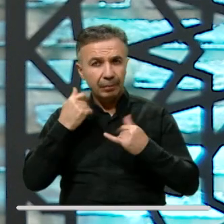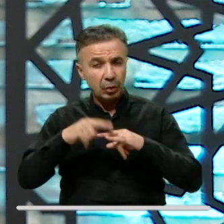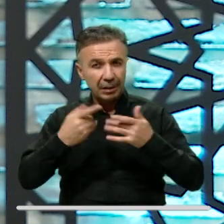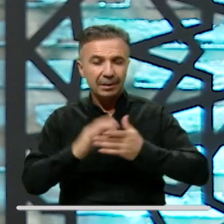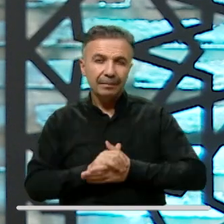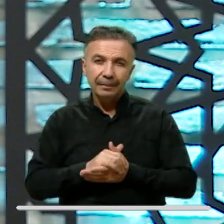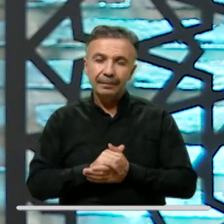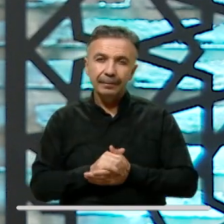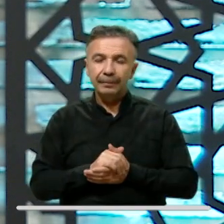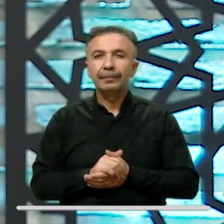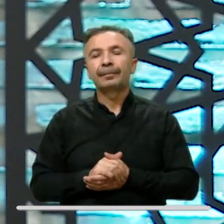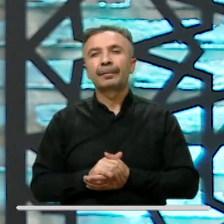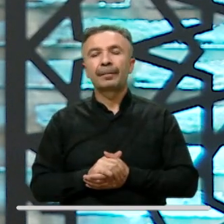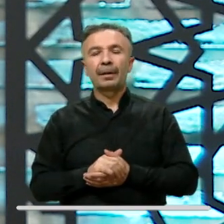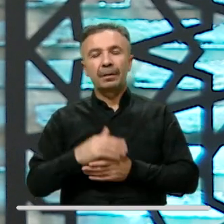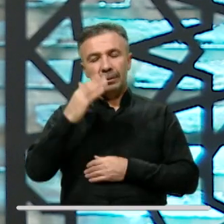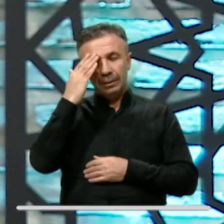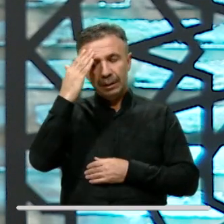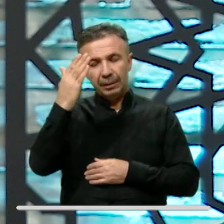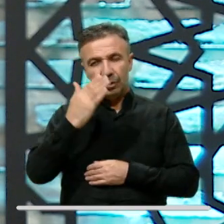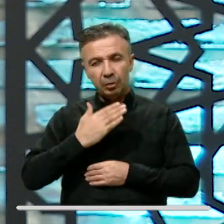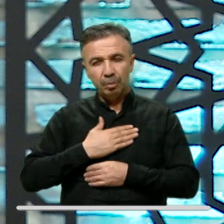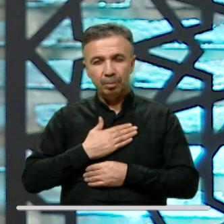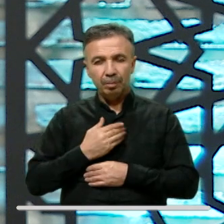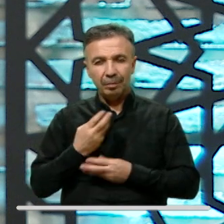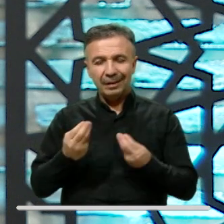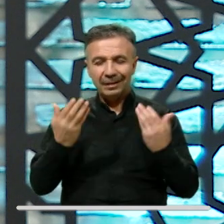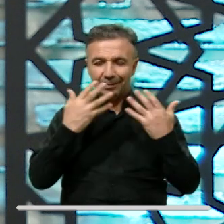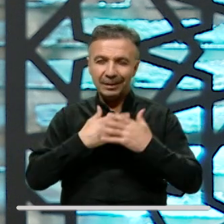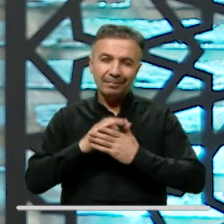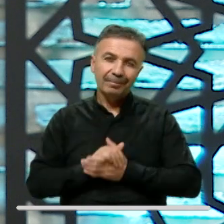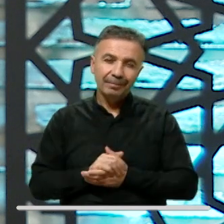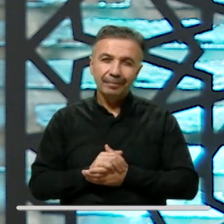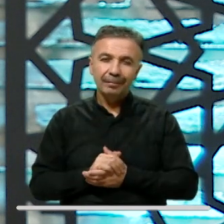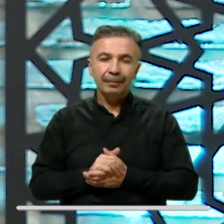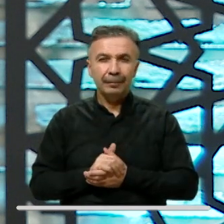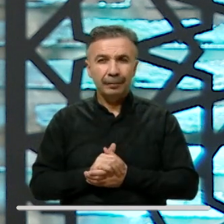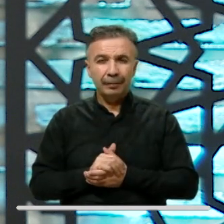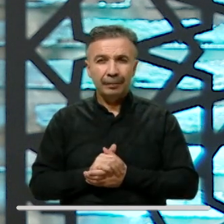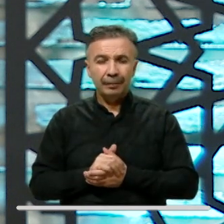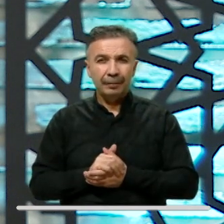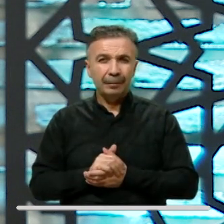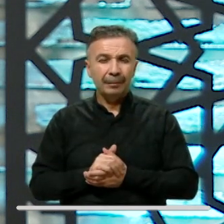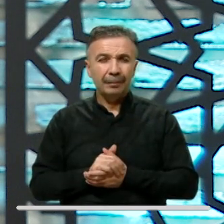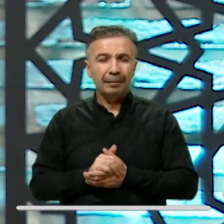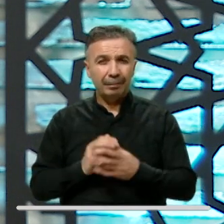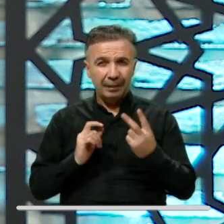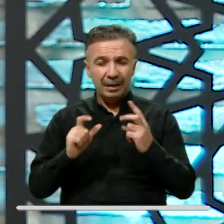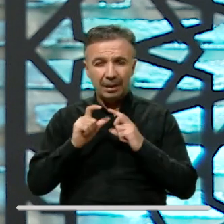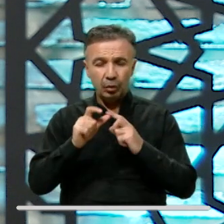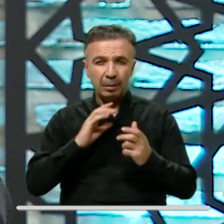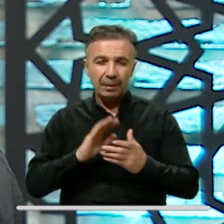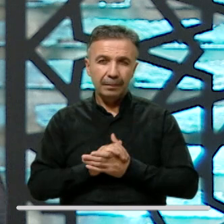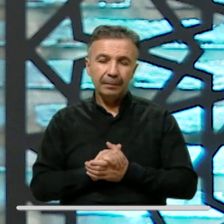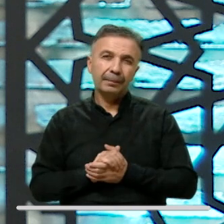geldiniz. Selamun aleyküm. İyi akşamlar. Ve aleyküm selam. İyi akşamlar. Hocam, size iki tane sorum var.